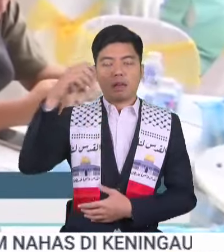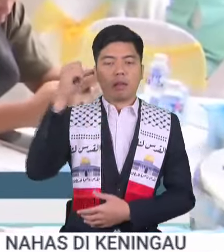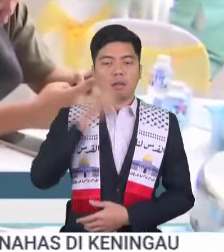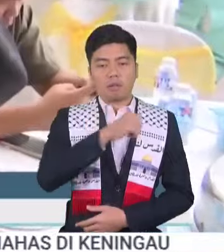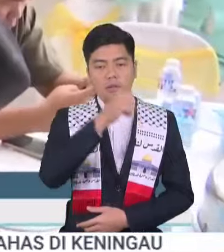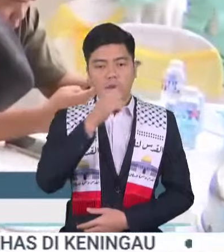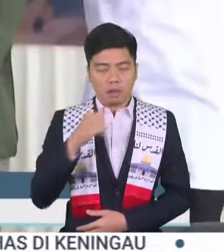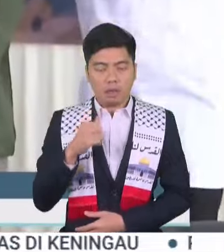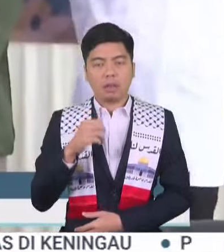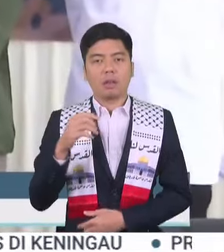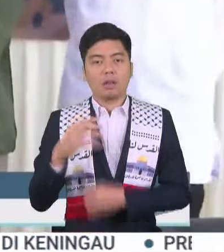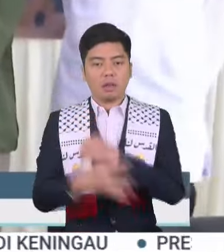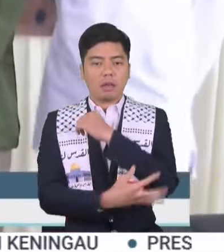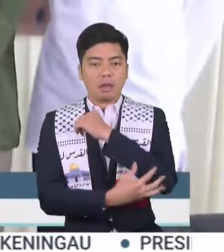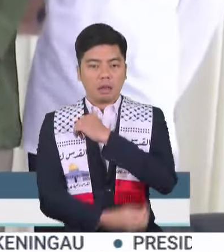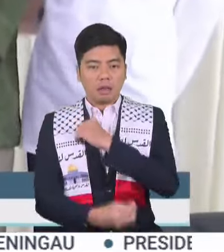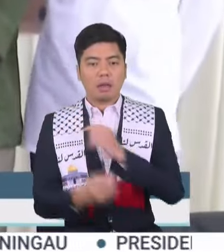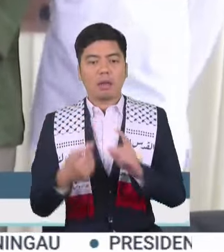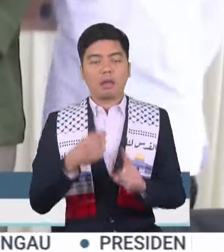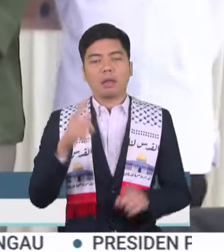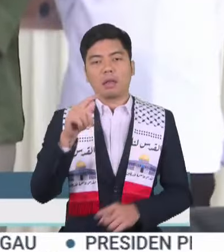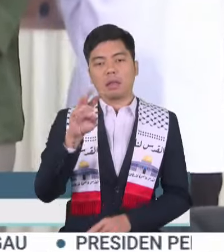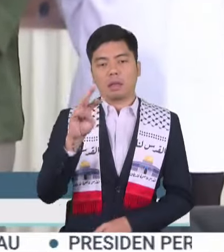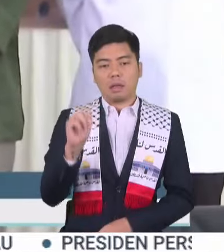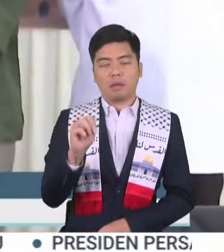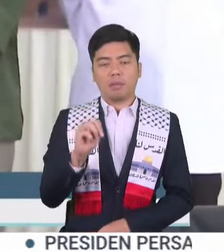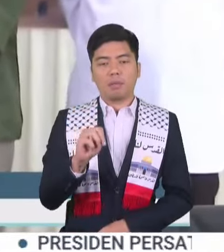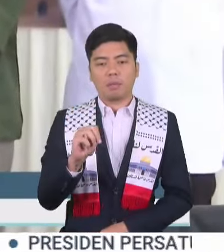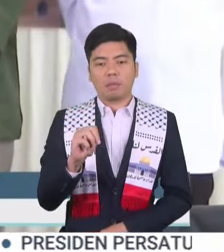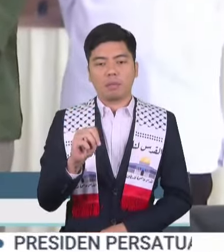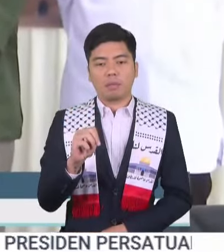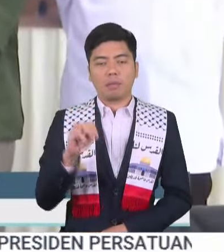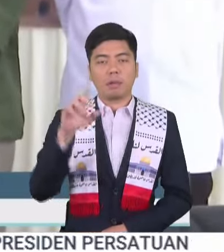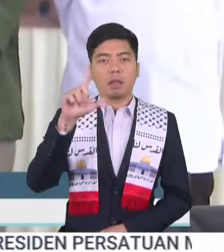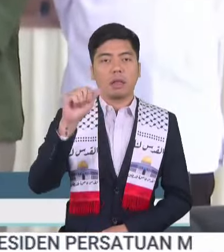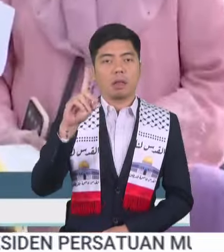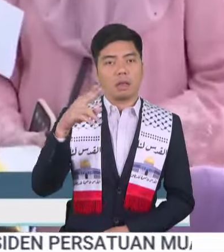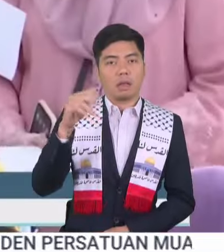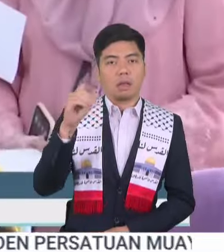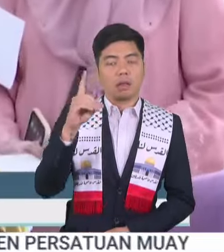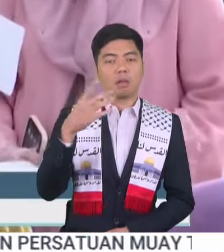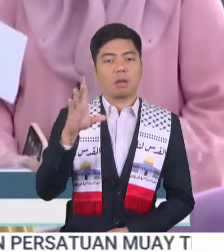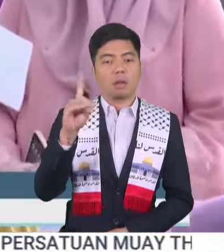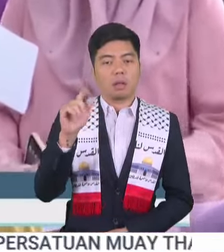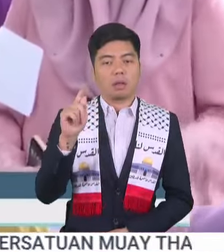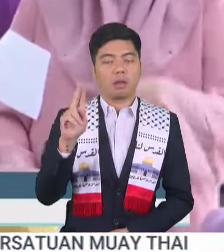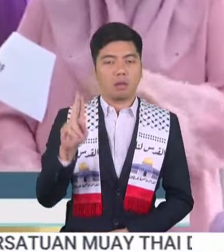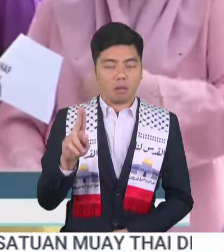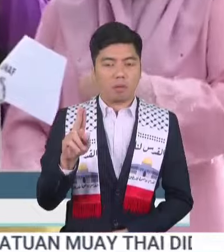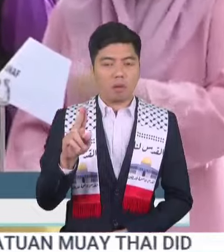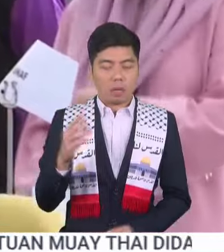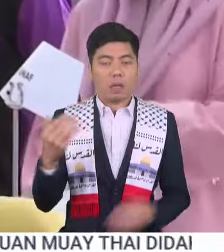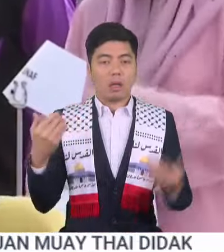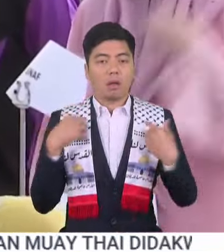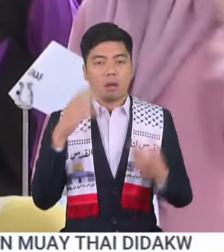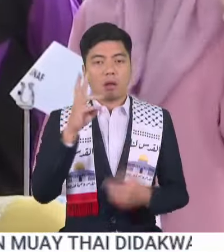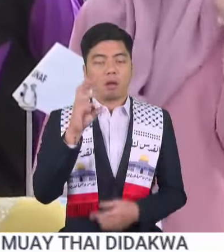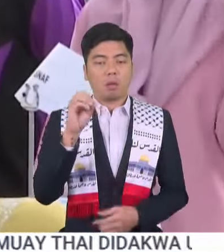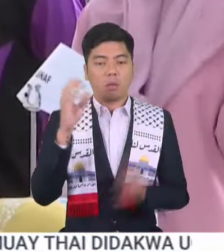Sumbangan Asnaf Anjuran TM Technology Service Sendirian Berhad di Lahad Datu. Dalam majlis ini, 60